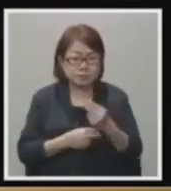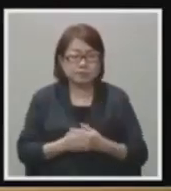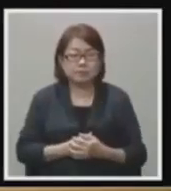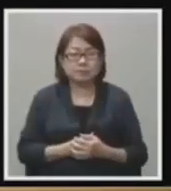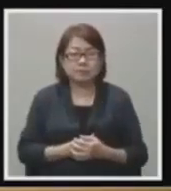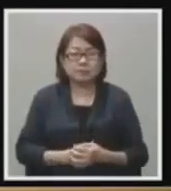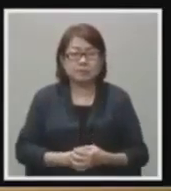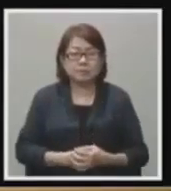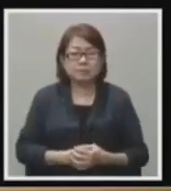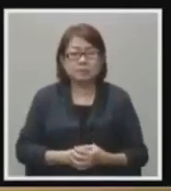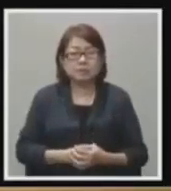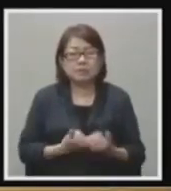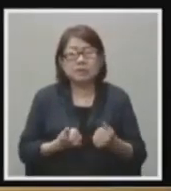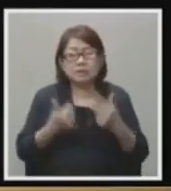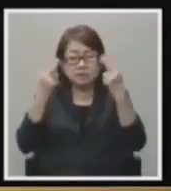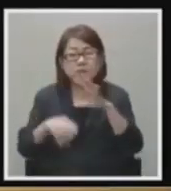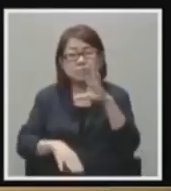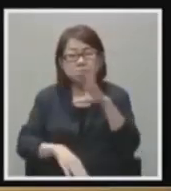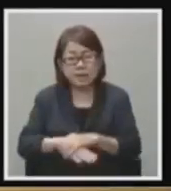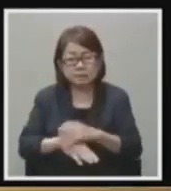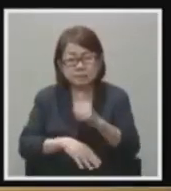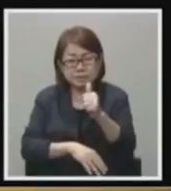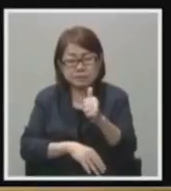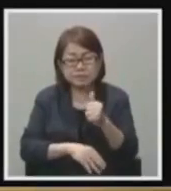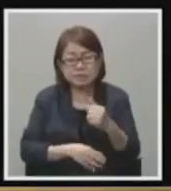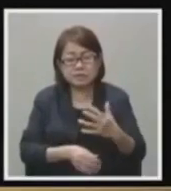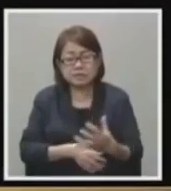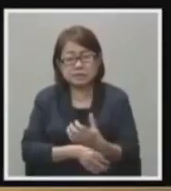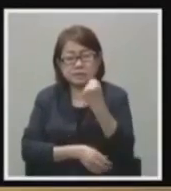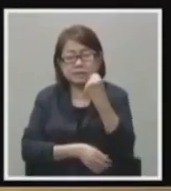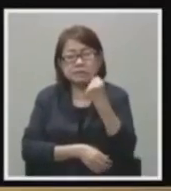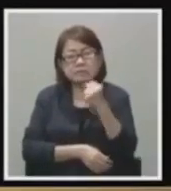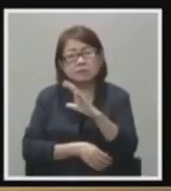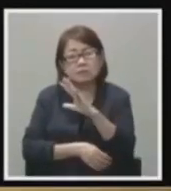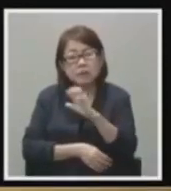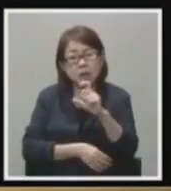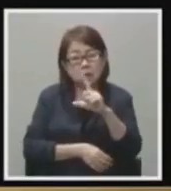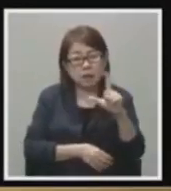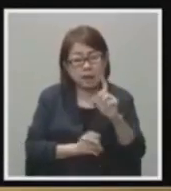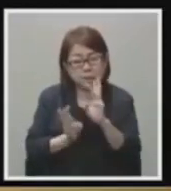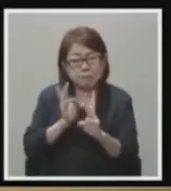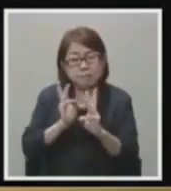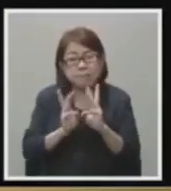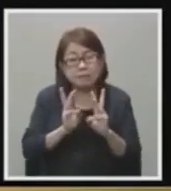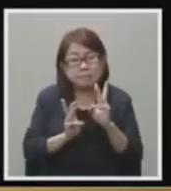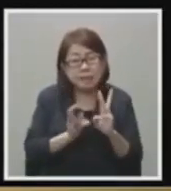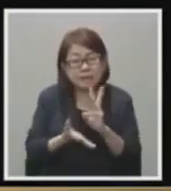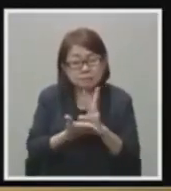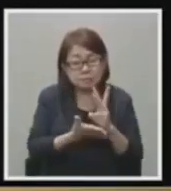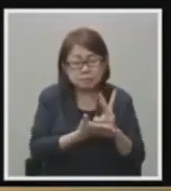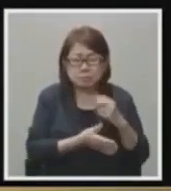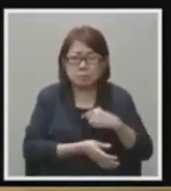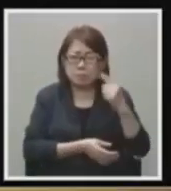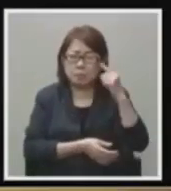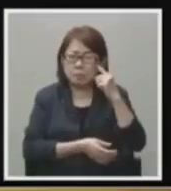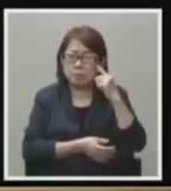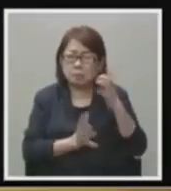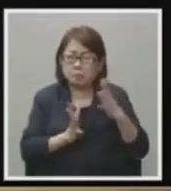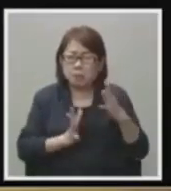ครับท่านจับได้500ล้าน500ล้านเม็ดผมก็นึกภาพไม่ออกเหมือนกันว่ามันเท่าไห